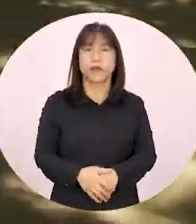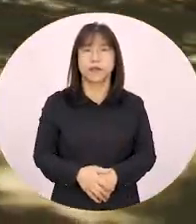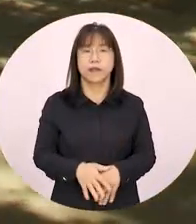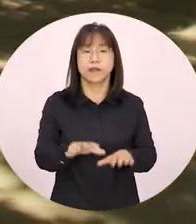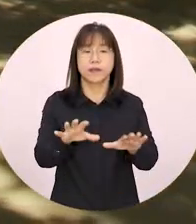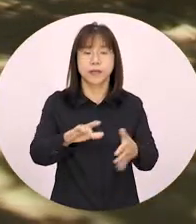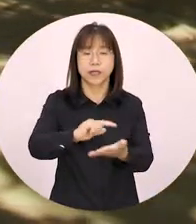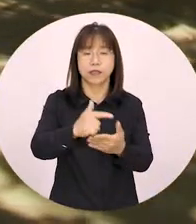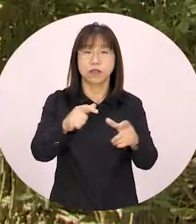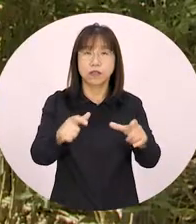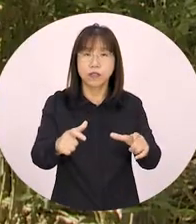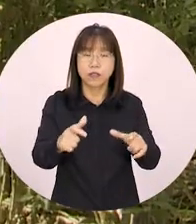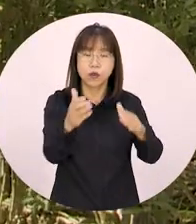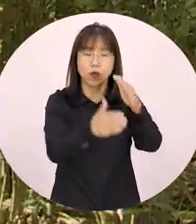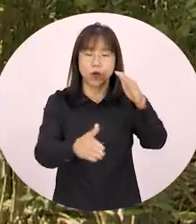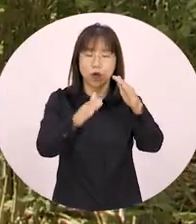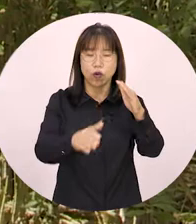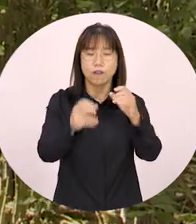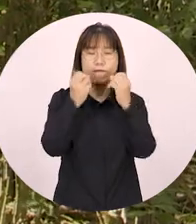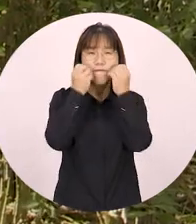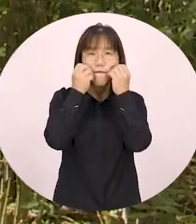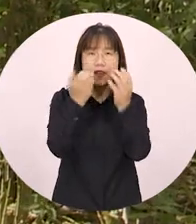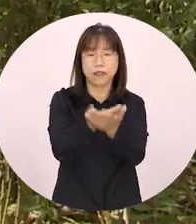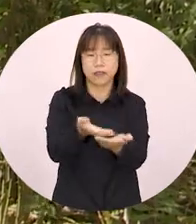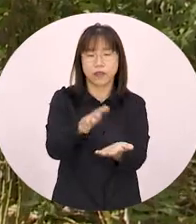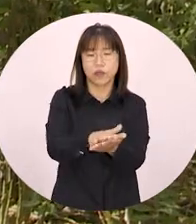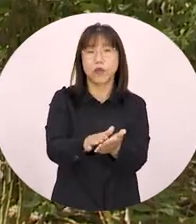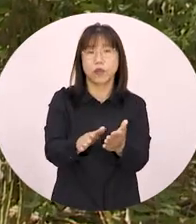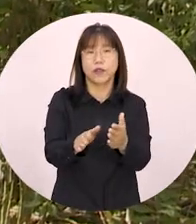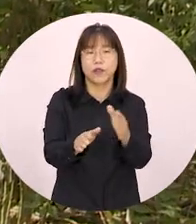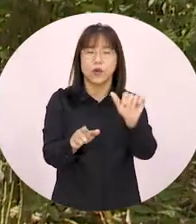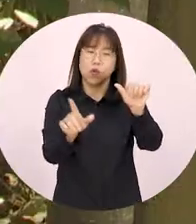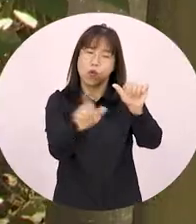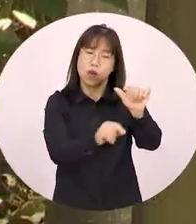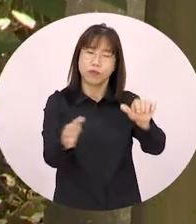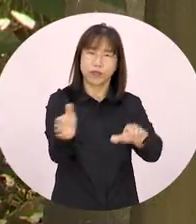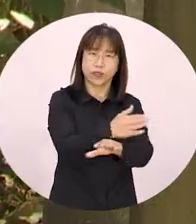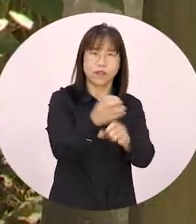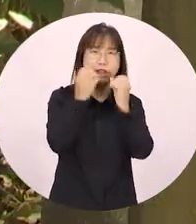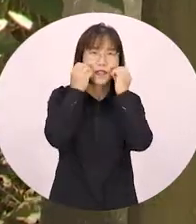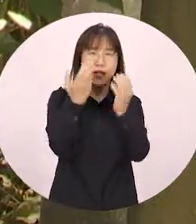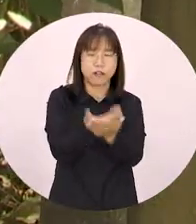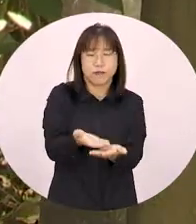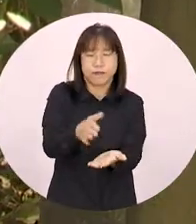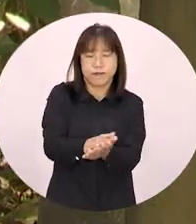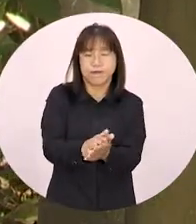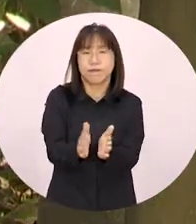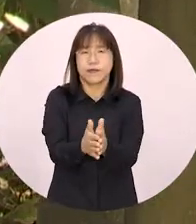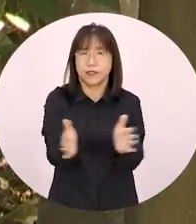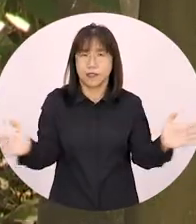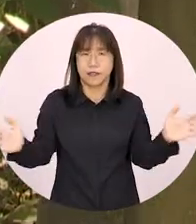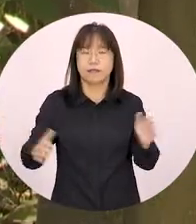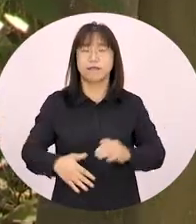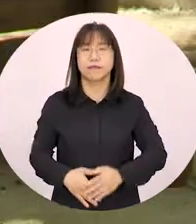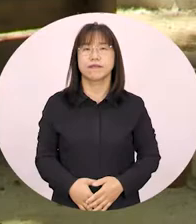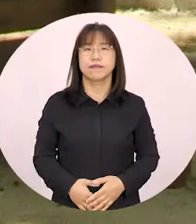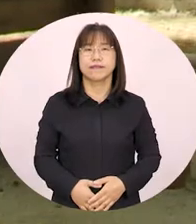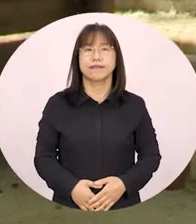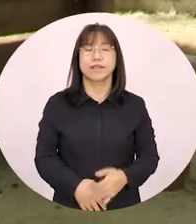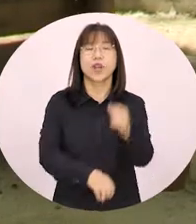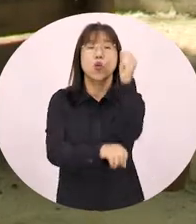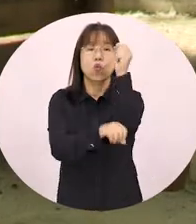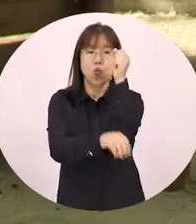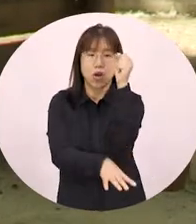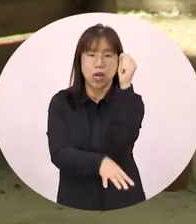예 강소 그는 공원 이용 환경을 개선하기 위해 지난 5월부터 본격적으로 숲속 놀이터 정비 사업을 시작했습니다